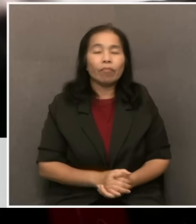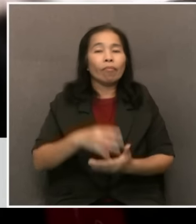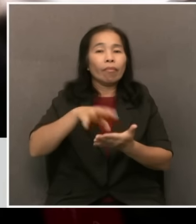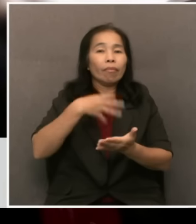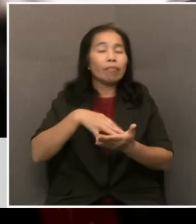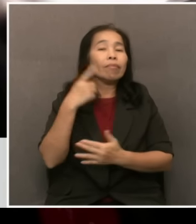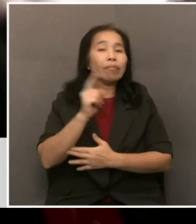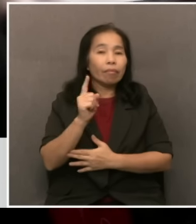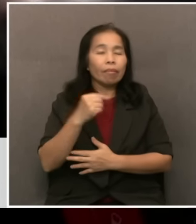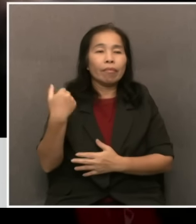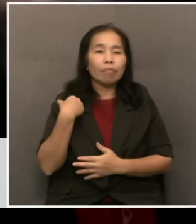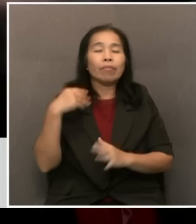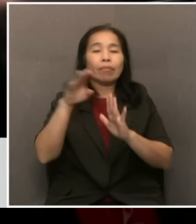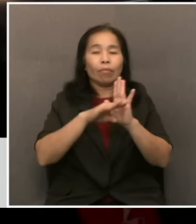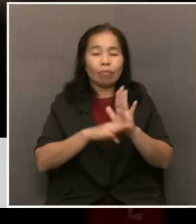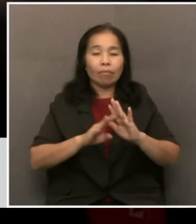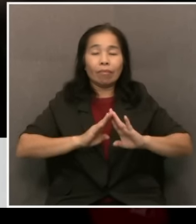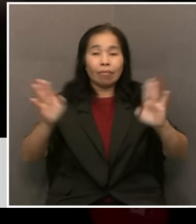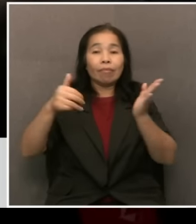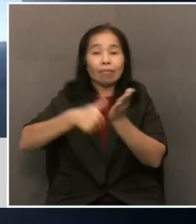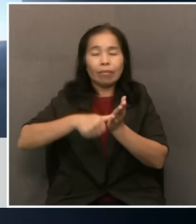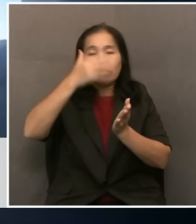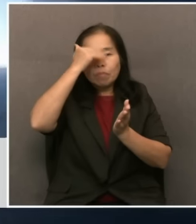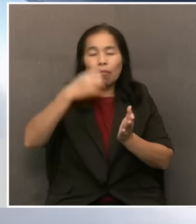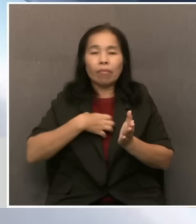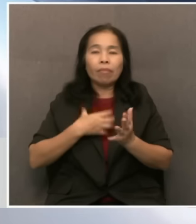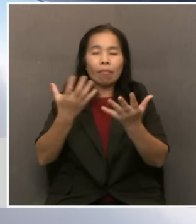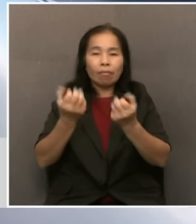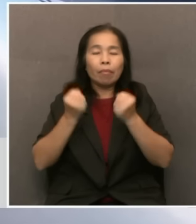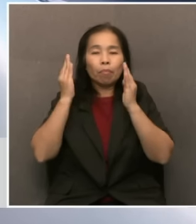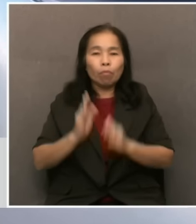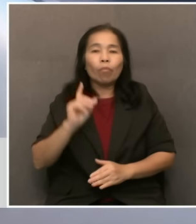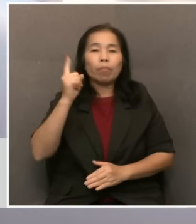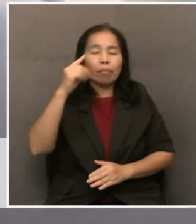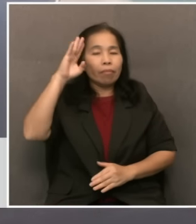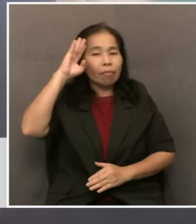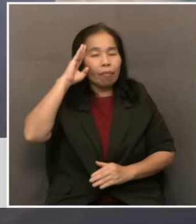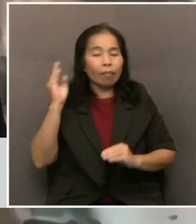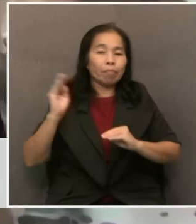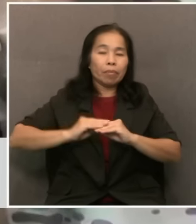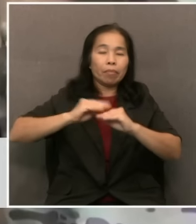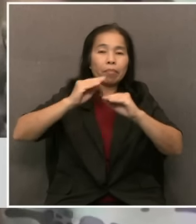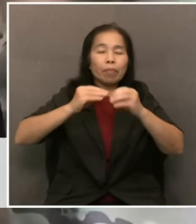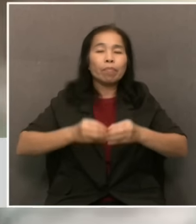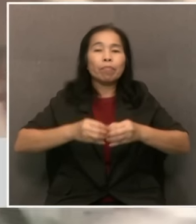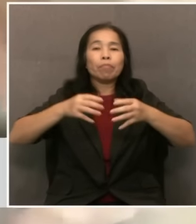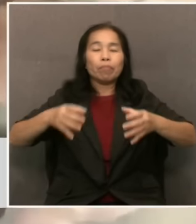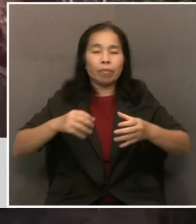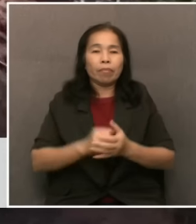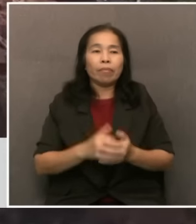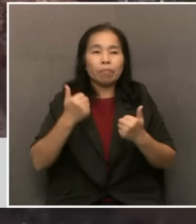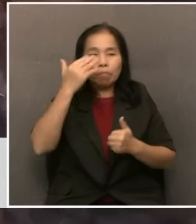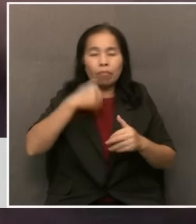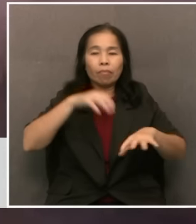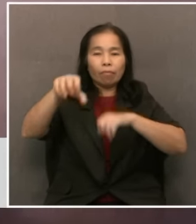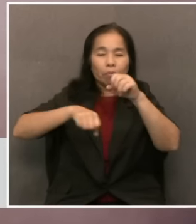ช้มาตรการยกเลิกหนี้จะช่วยให้กองทัพรัสเซียเพิ่มกำลังพลเข้าสู่สมรภูมิได้และเลี่ยงการที่จะต้องระดมเกณฑ์